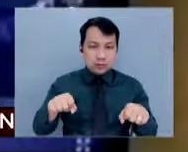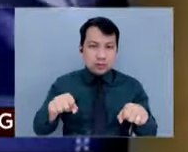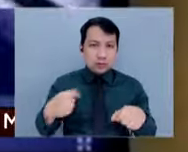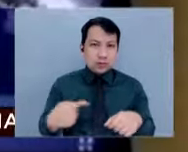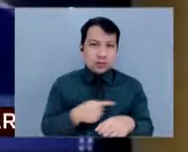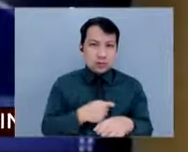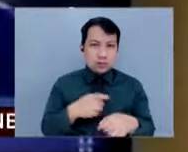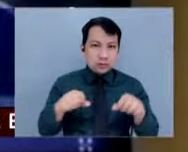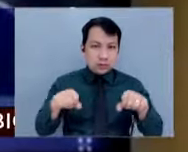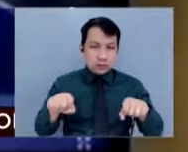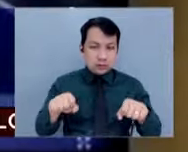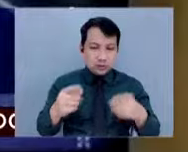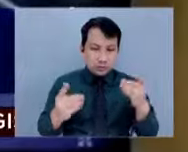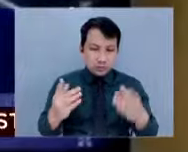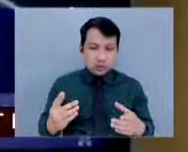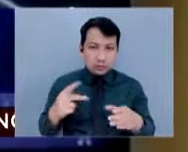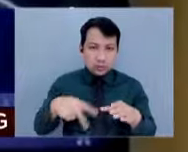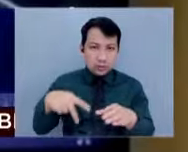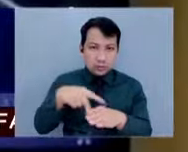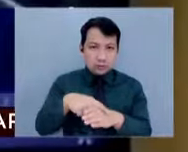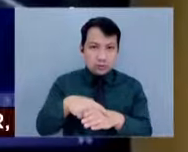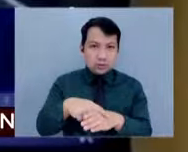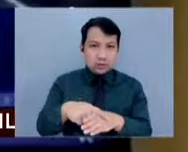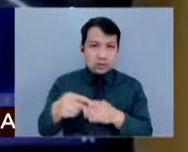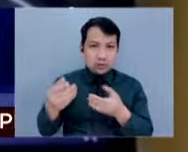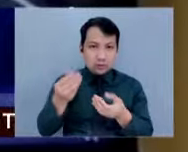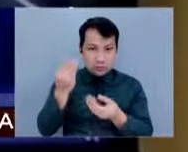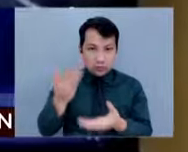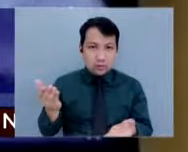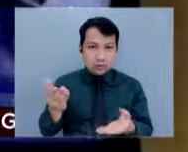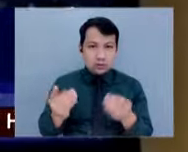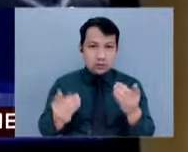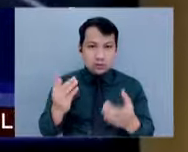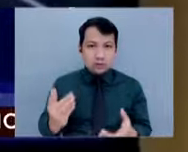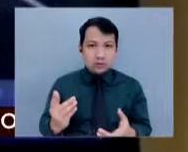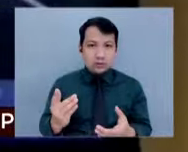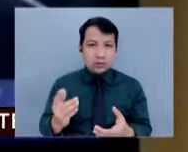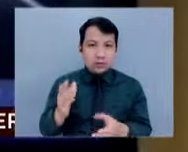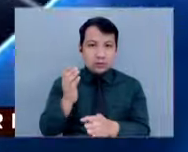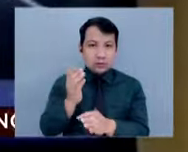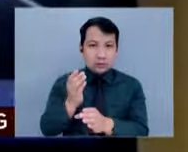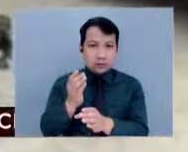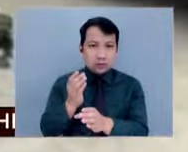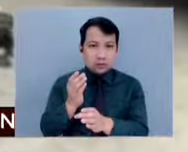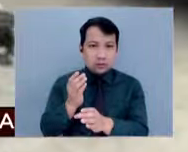at 2 pang sakay nito. Nakikipag-areglo na ang driver ng multicab sa mga biktima.